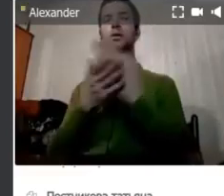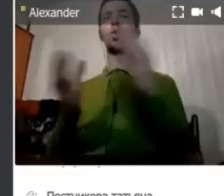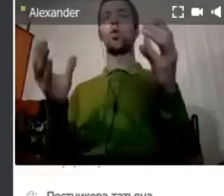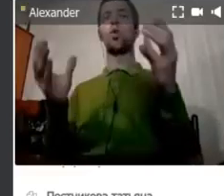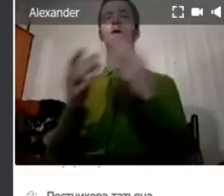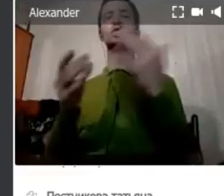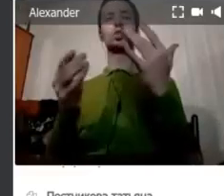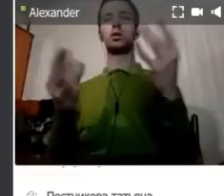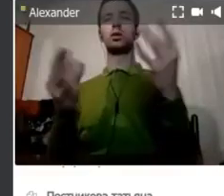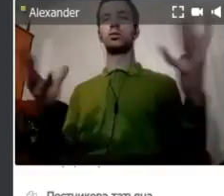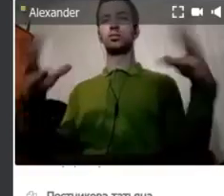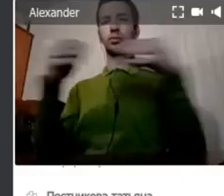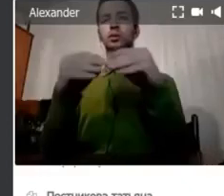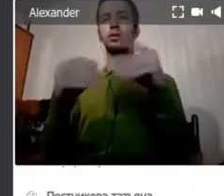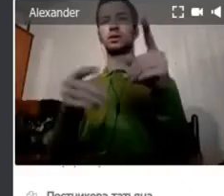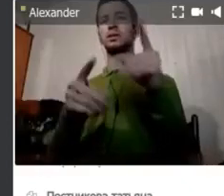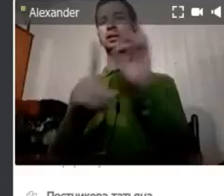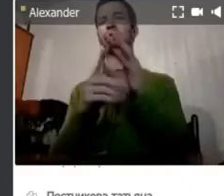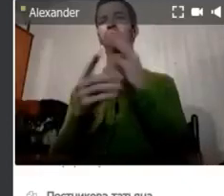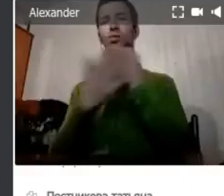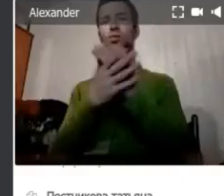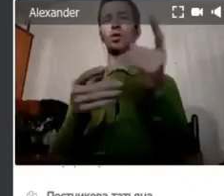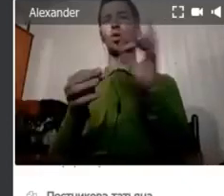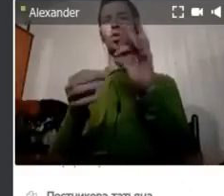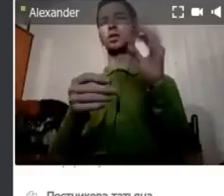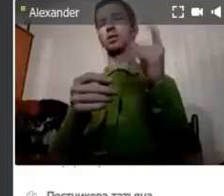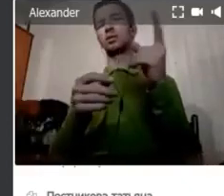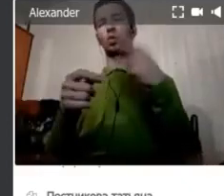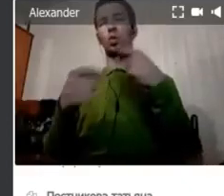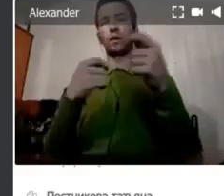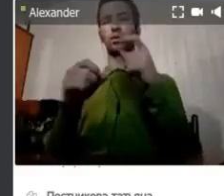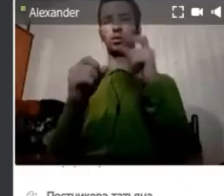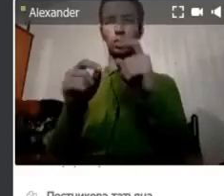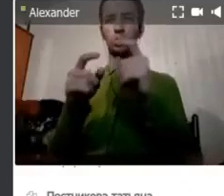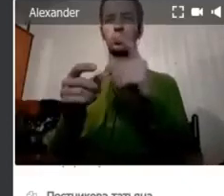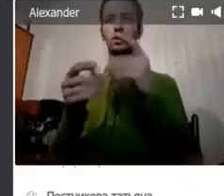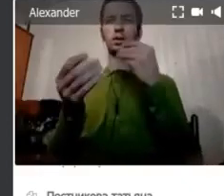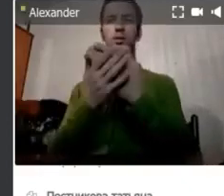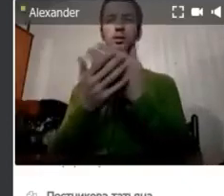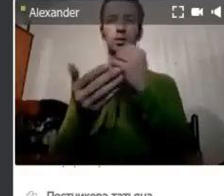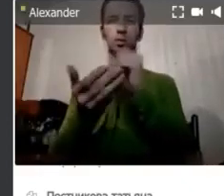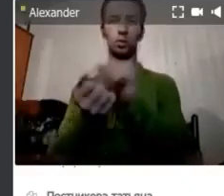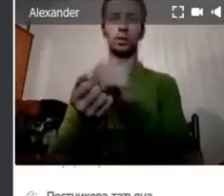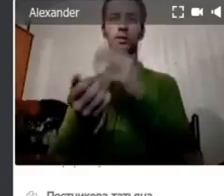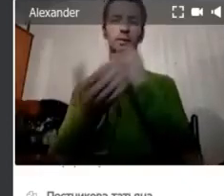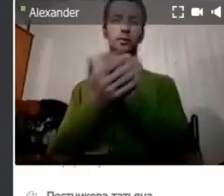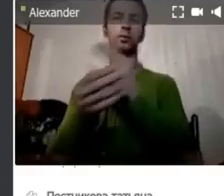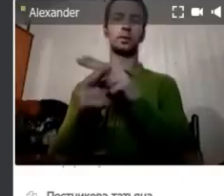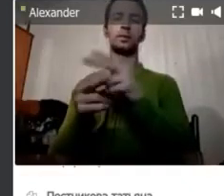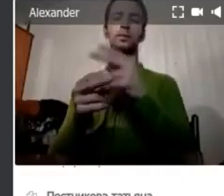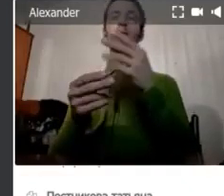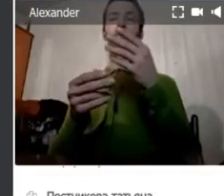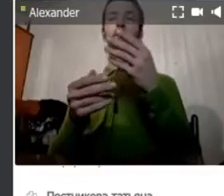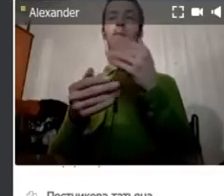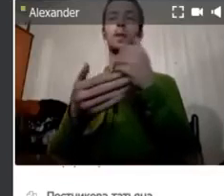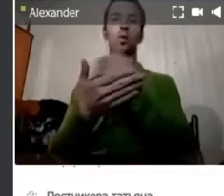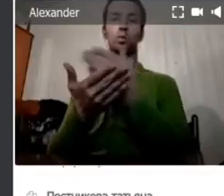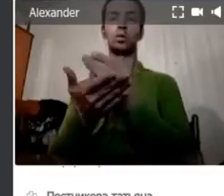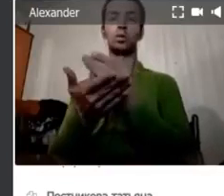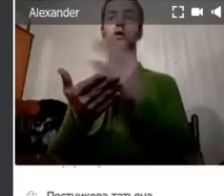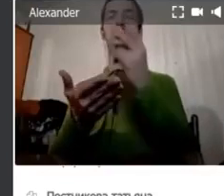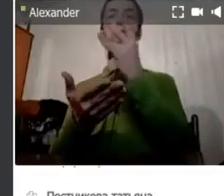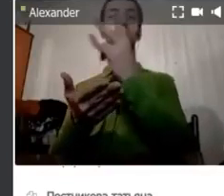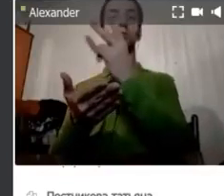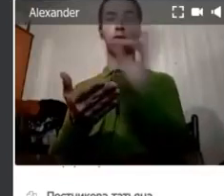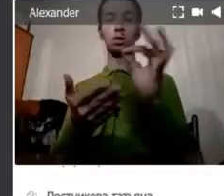название. GIG Capital, сокращенно GIG, это Global Intergold Capital, это компания, которая